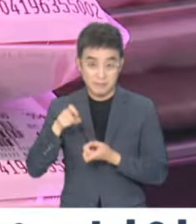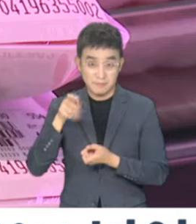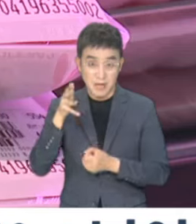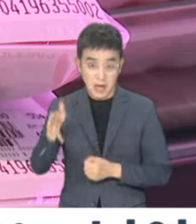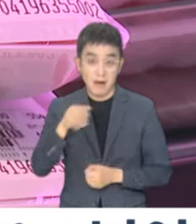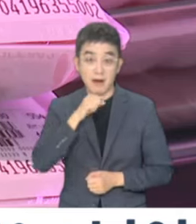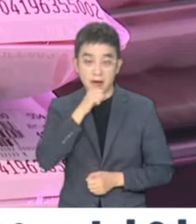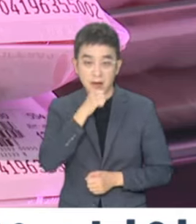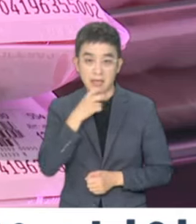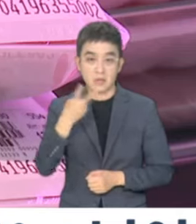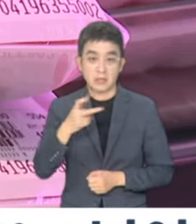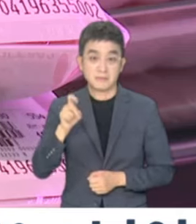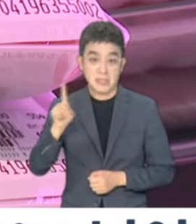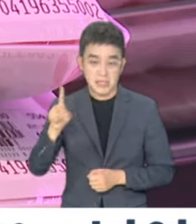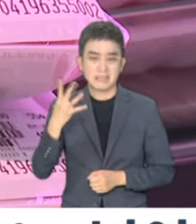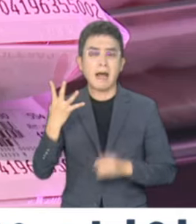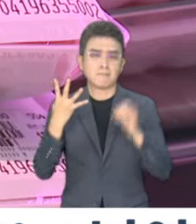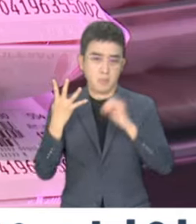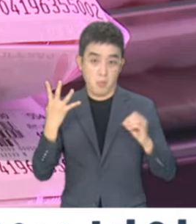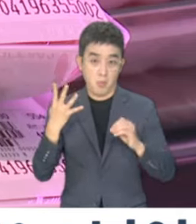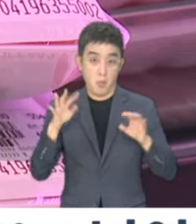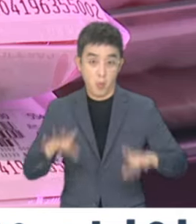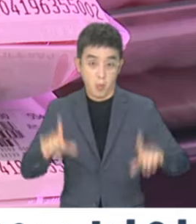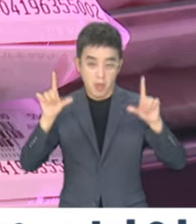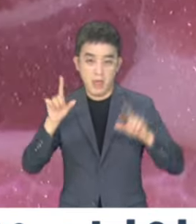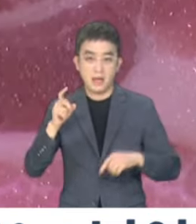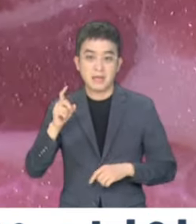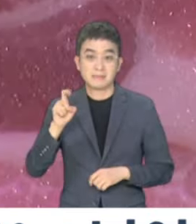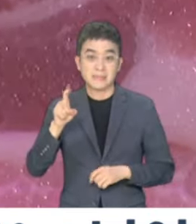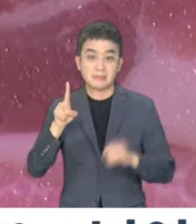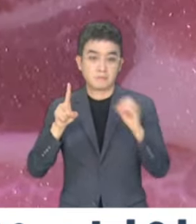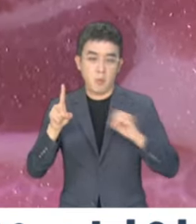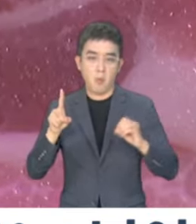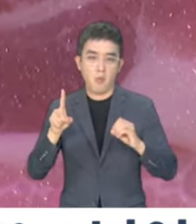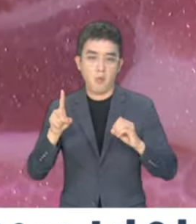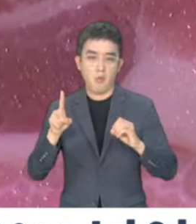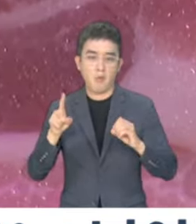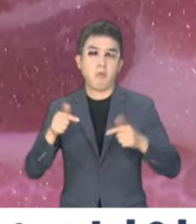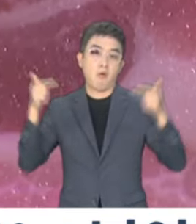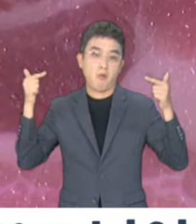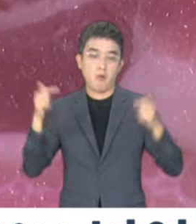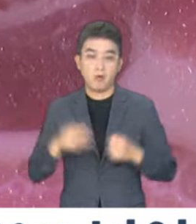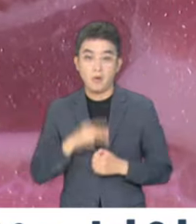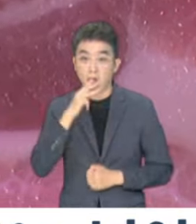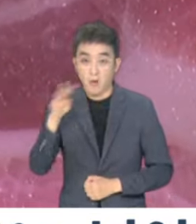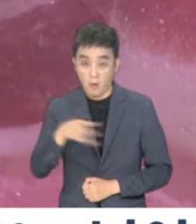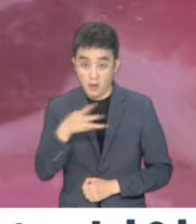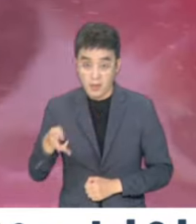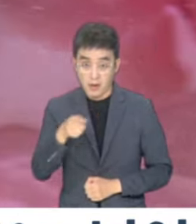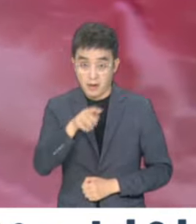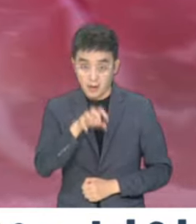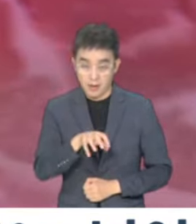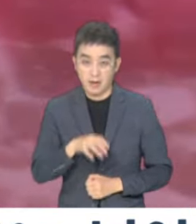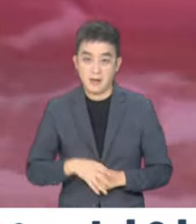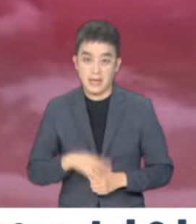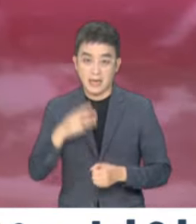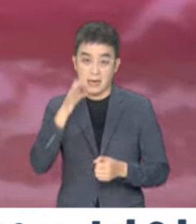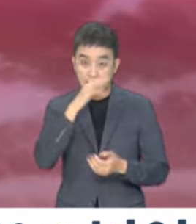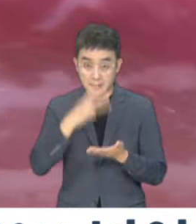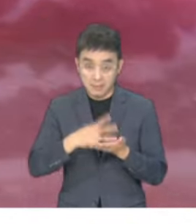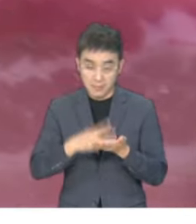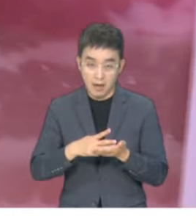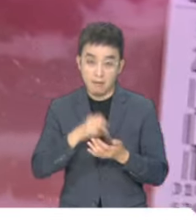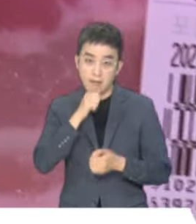지난 2021년 4% 올해들어 11% 높아졌고 롯데마트의 수입 3겹살 매출 비중